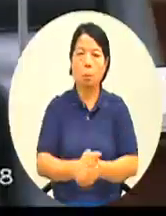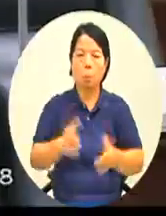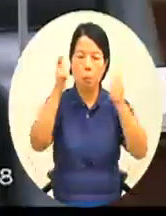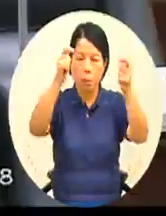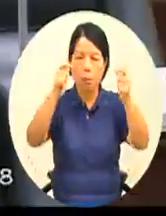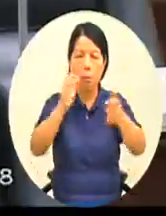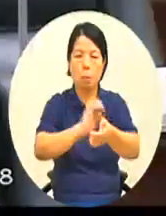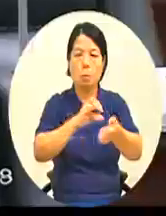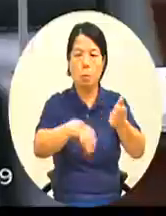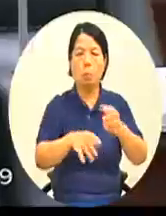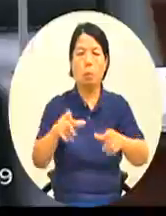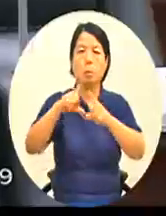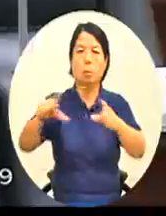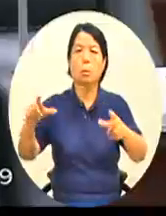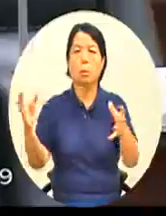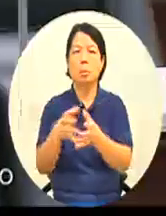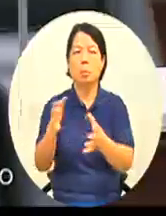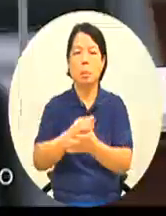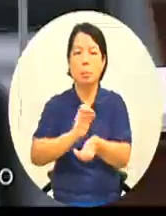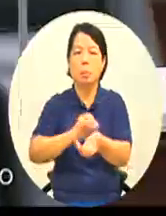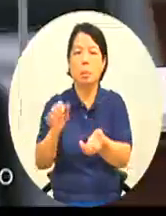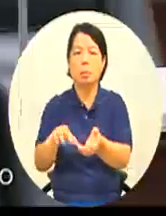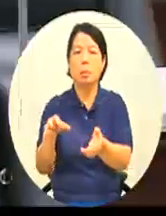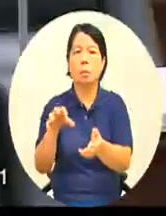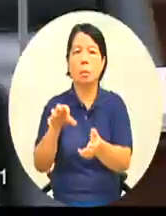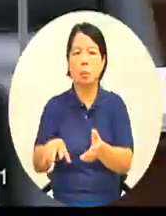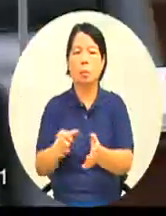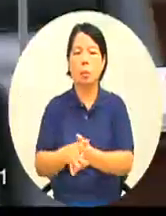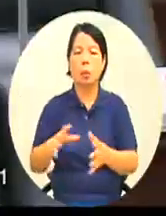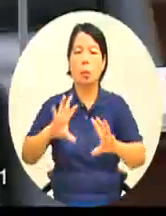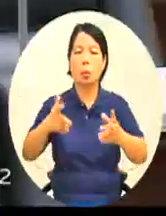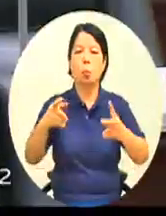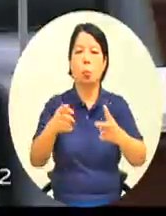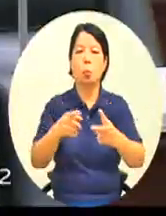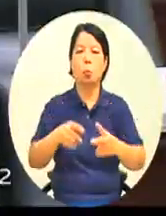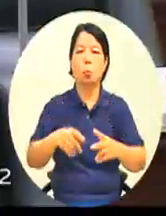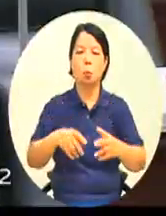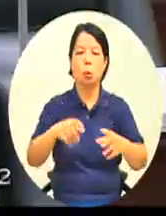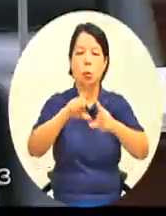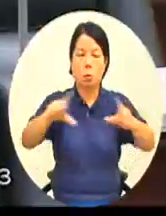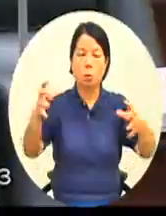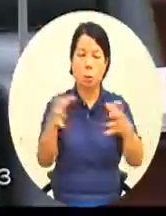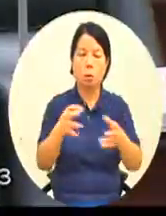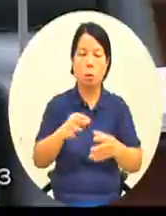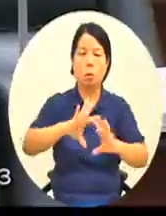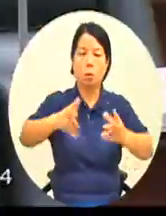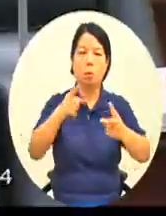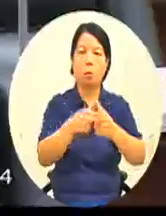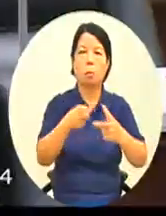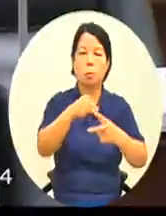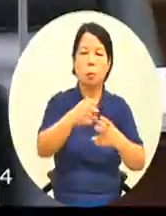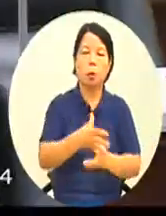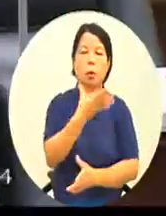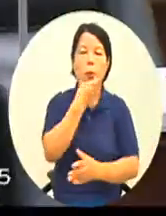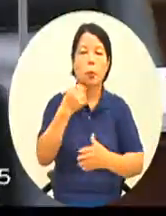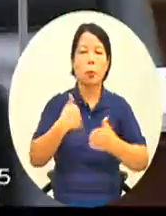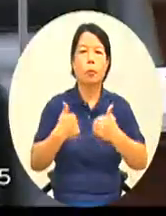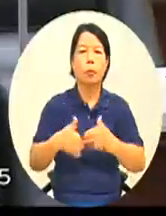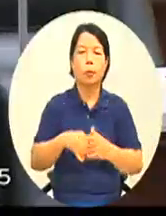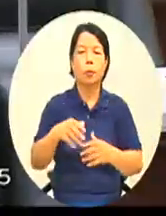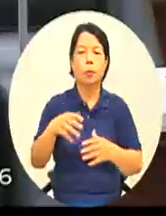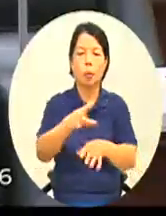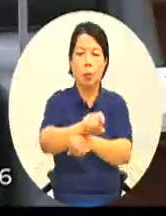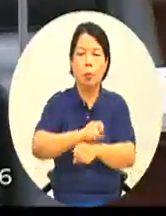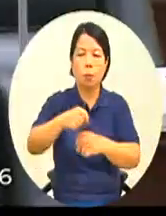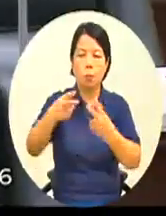院在大同医院的部分，大同国小的部分来做这个福乐学堂哦。那我想我在这